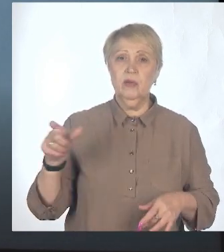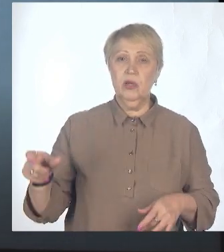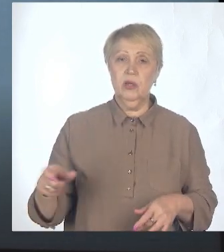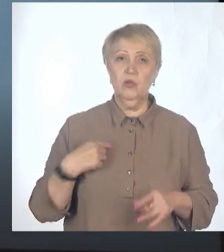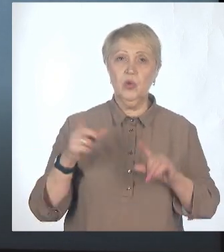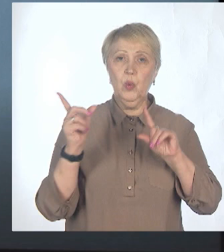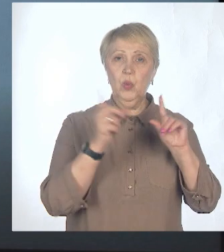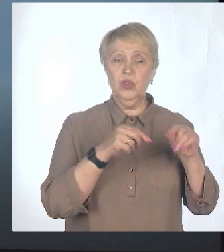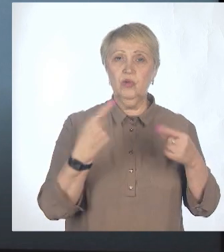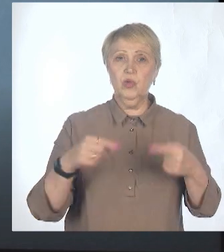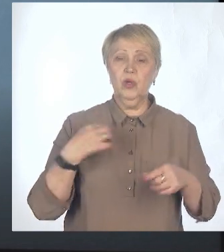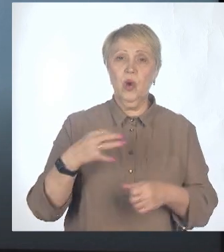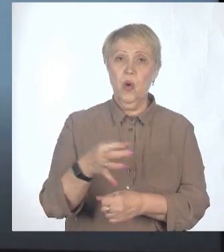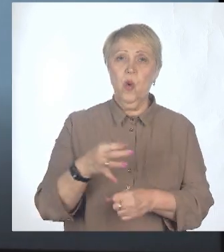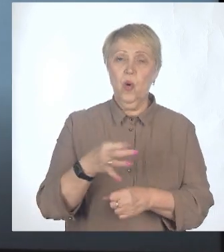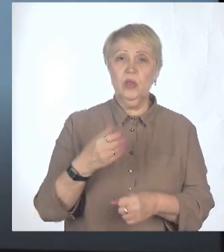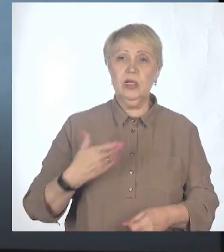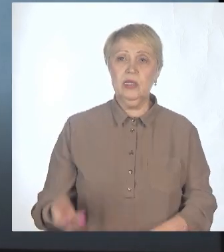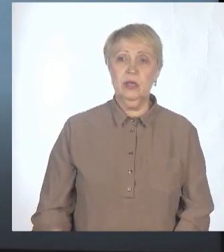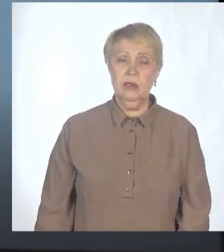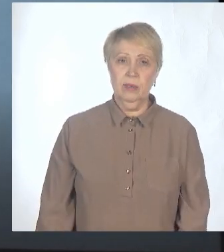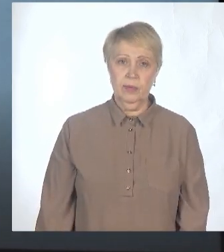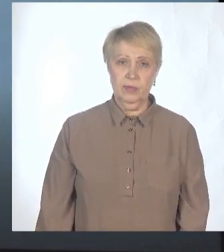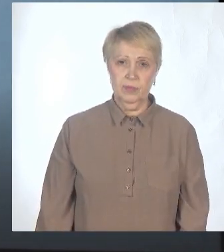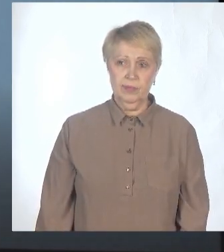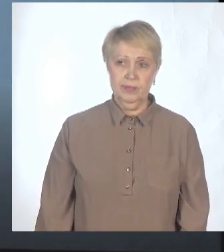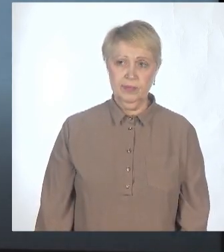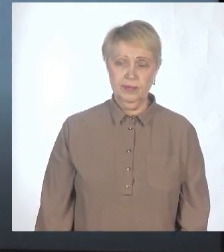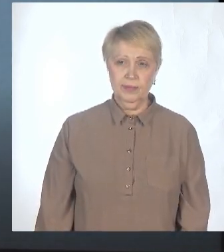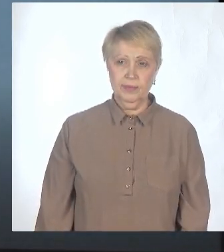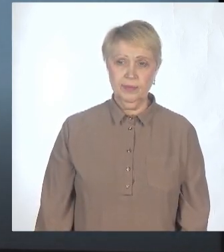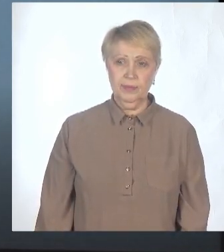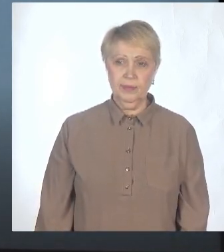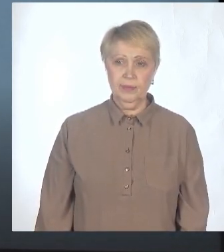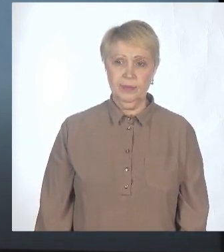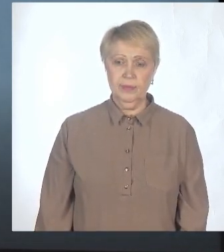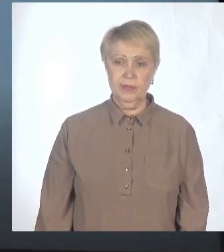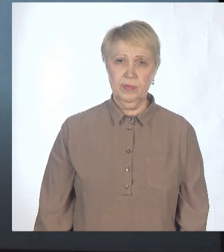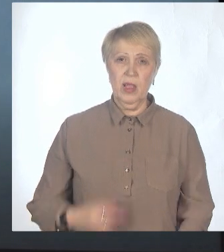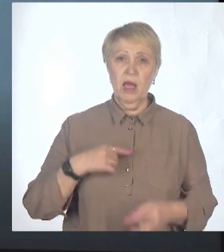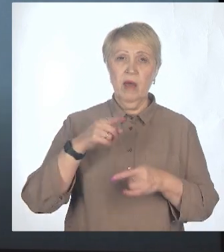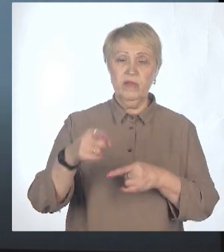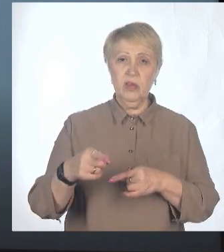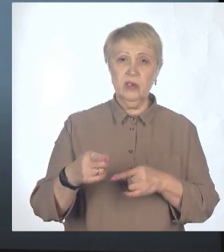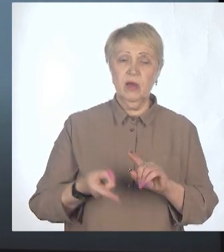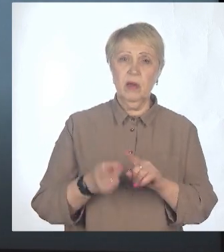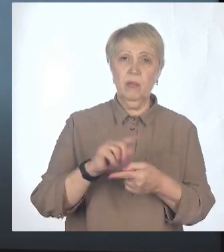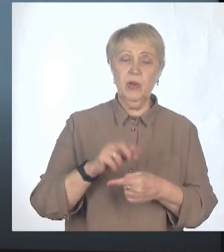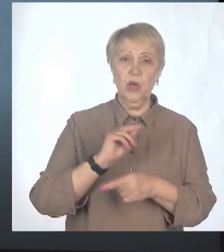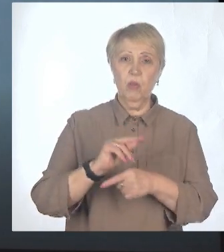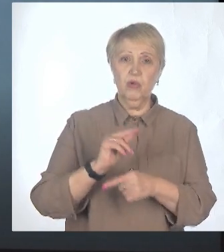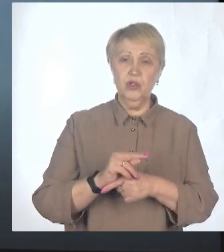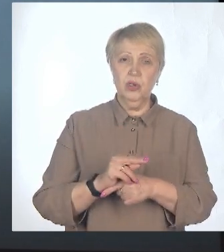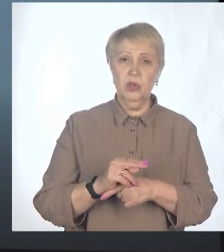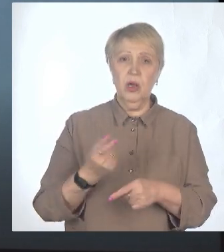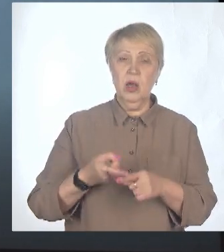людей в другие отрасли, которые разойдутся, можно сказать, по тем, кому нужны сотрудники. В дальнейшем переориентация, ну и так далее.